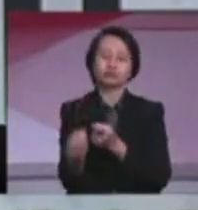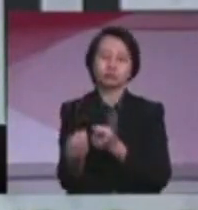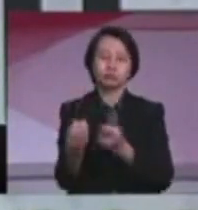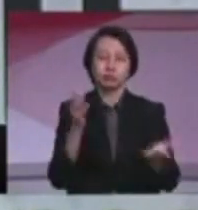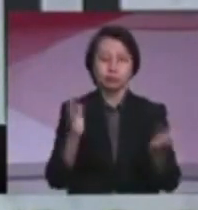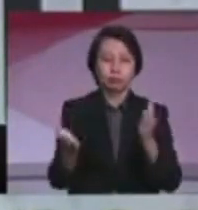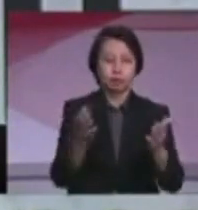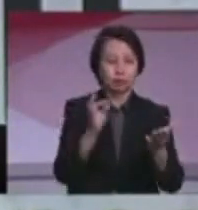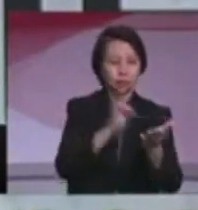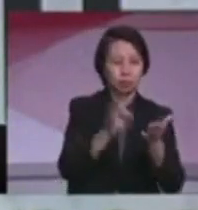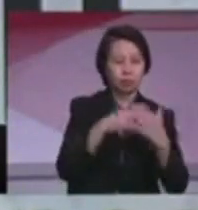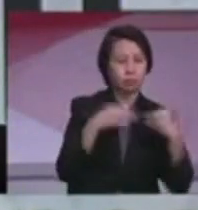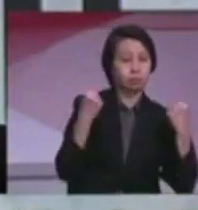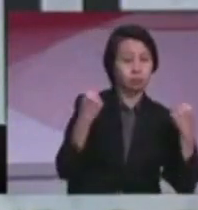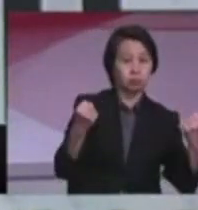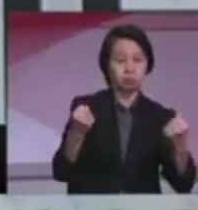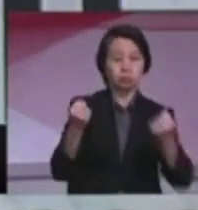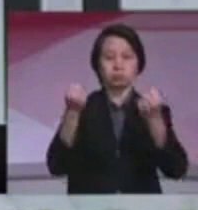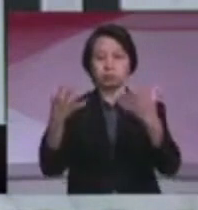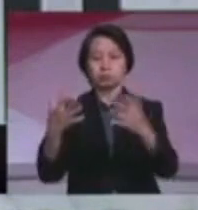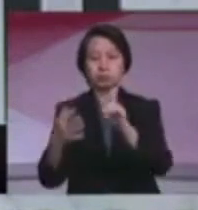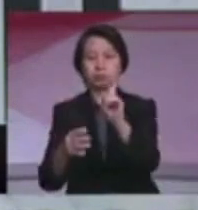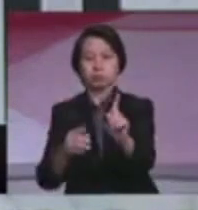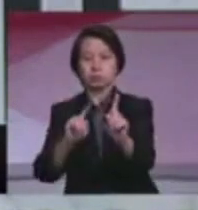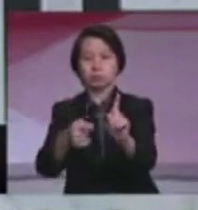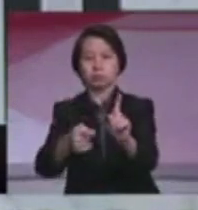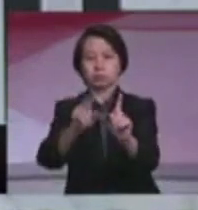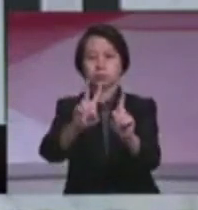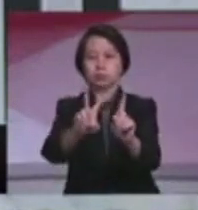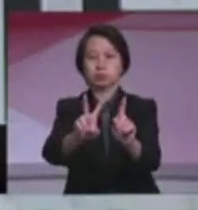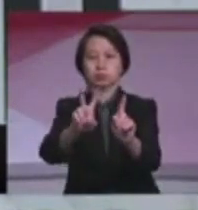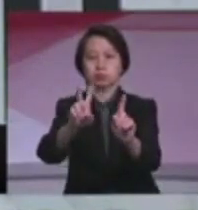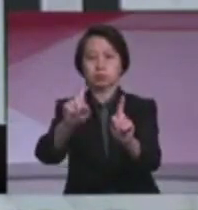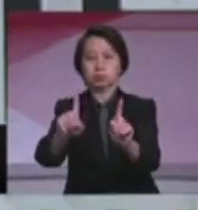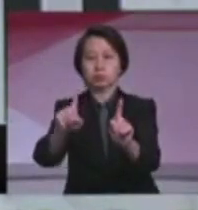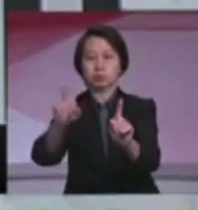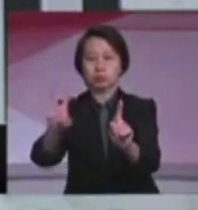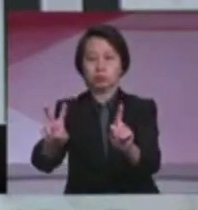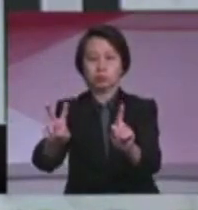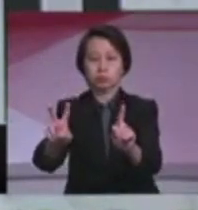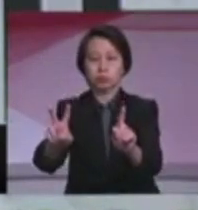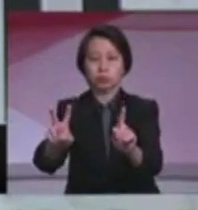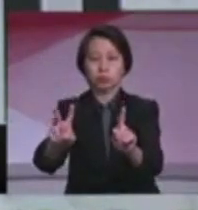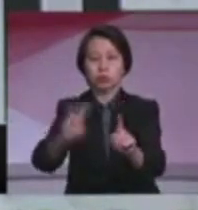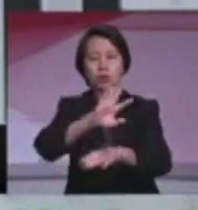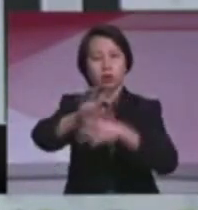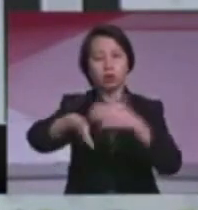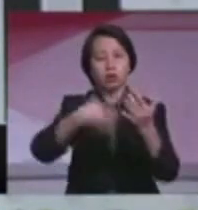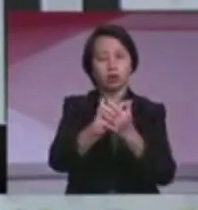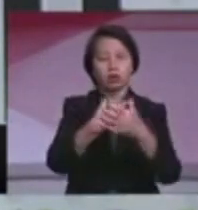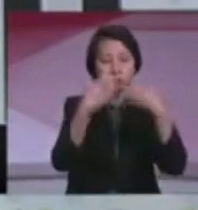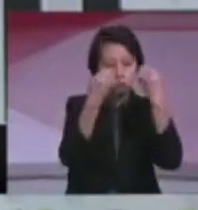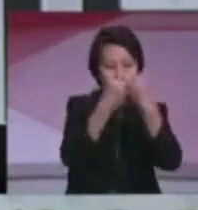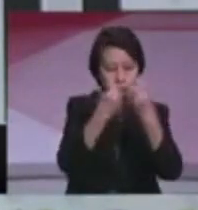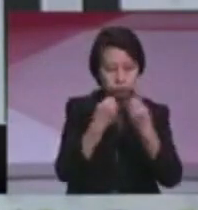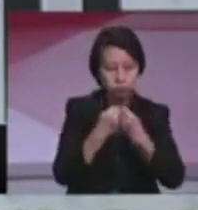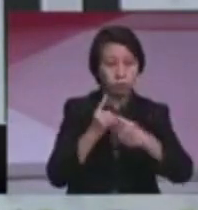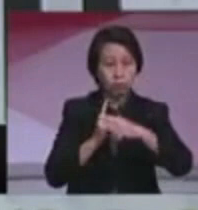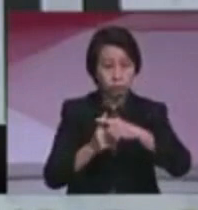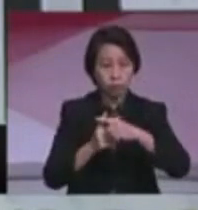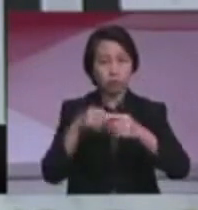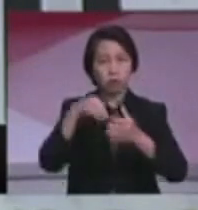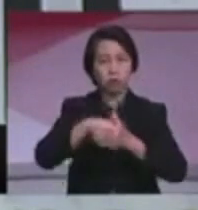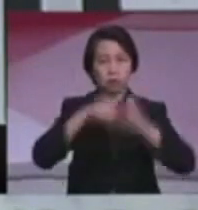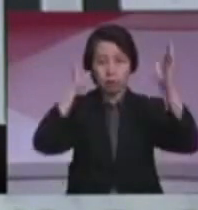dengan bilangan kes sembuh iaitu sebanyak 1,212 kes. Ini menjadikan jumlah kes positif COVID-19 di